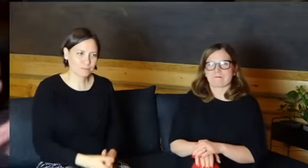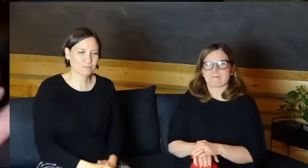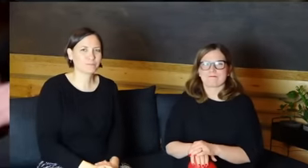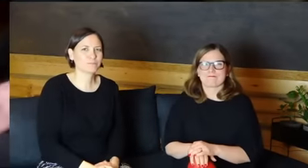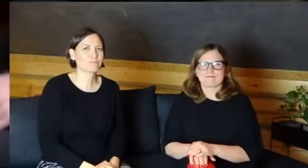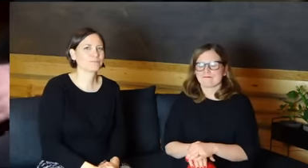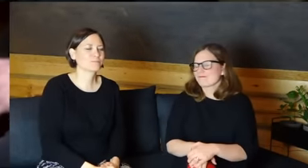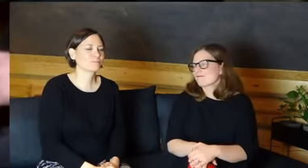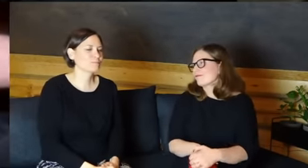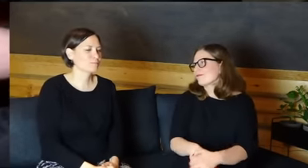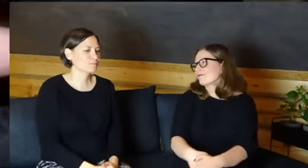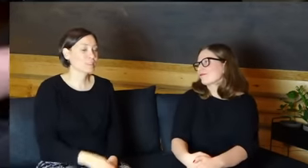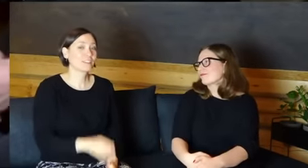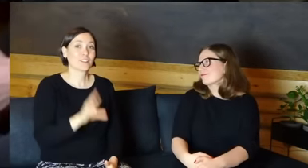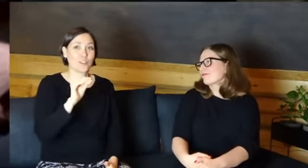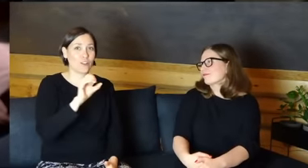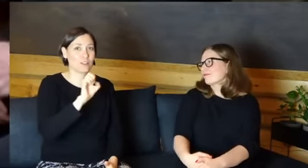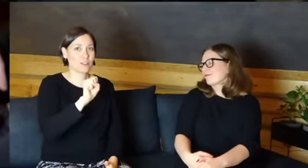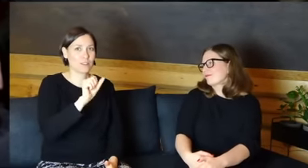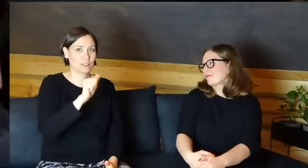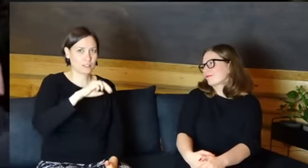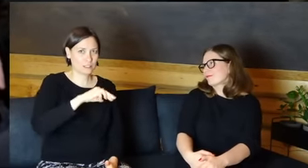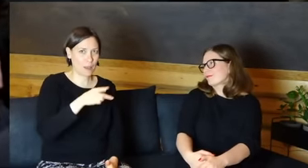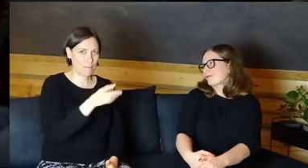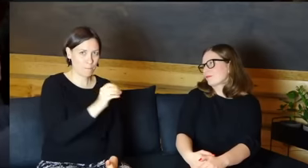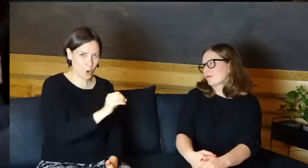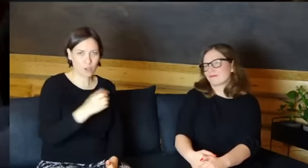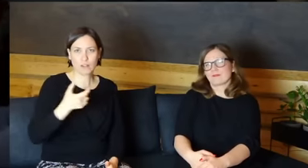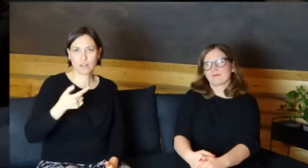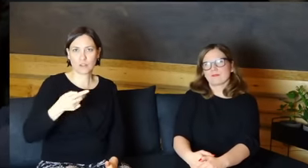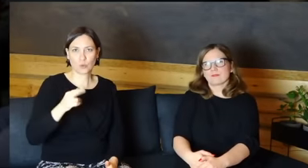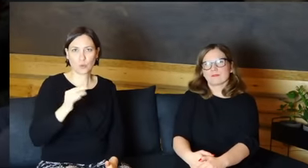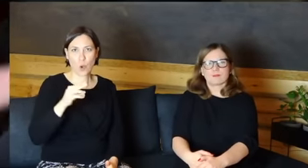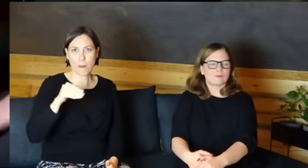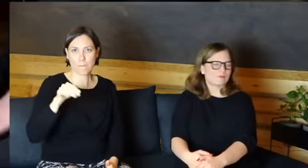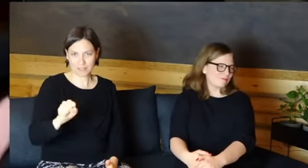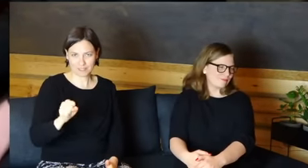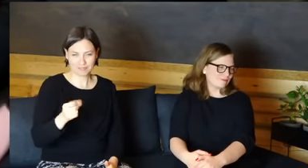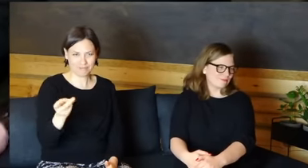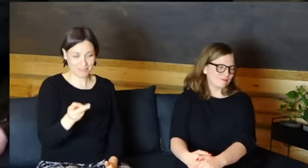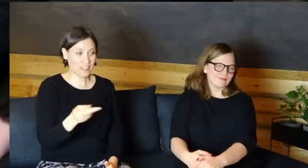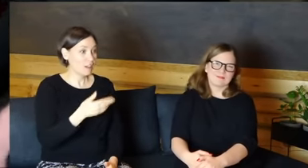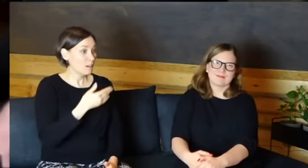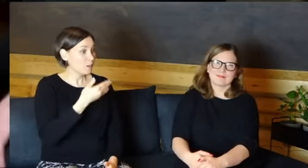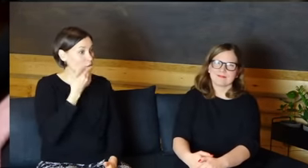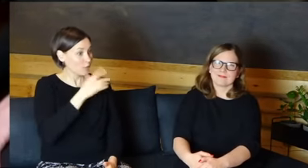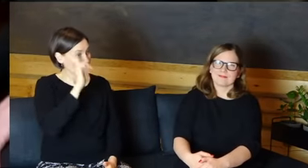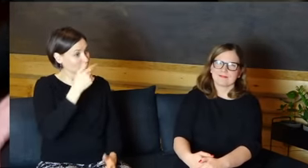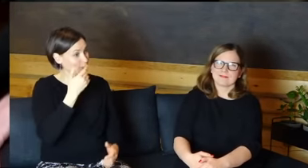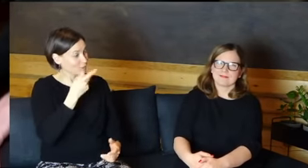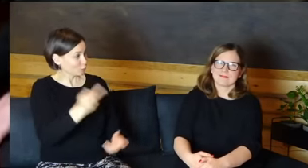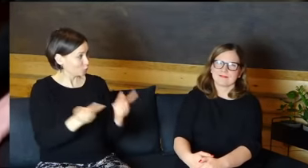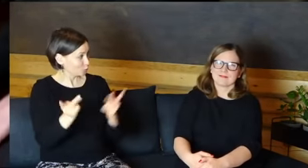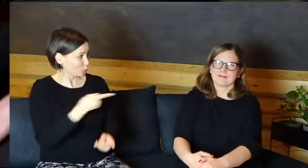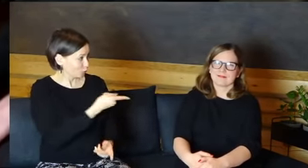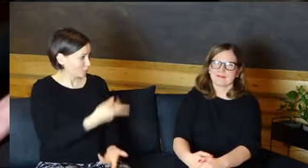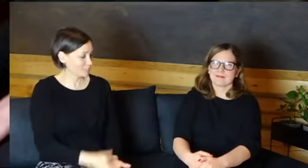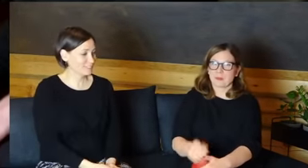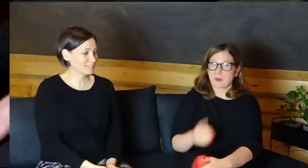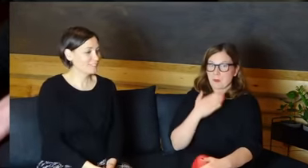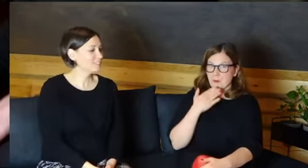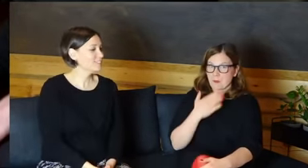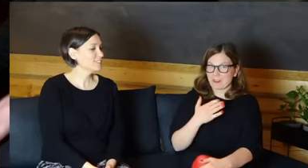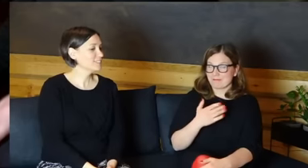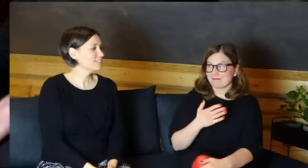Joo, se oli Sampo ja Tuomas. Hyvin kysyit vaikka. Kiitos. Olen